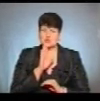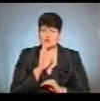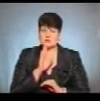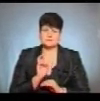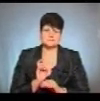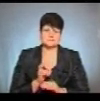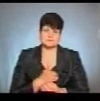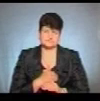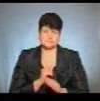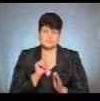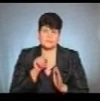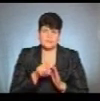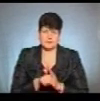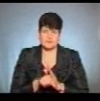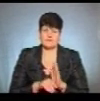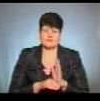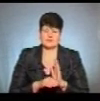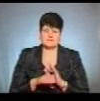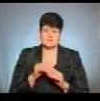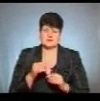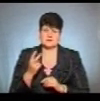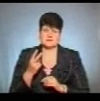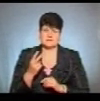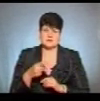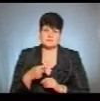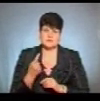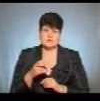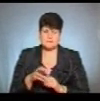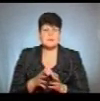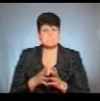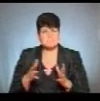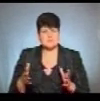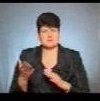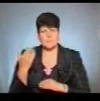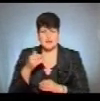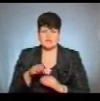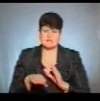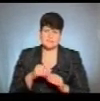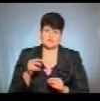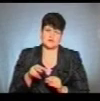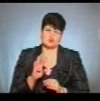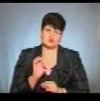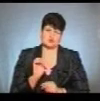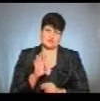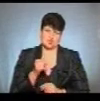балотуються на парламентських виборах 21 липня, цього року більше, ніж на попередніх виборах у 2014